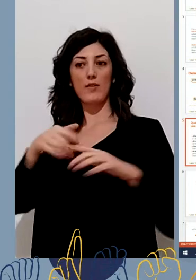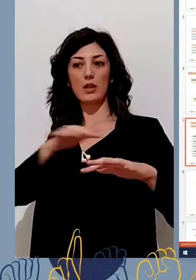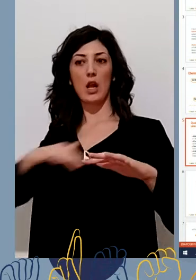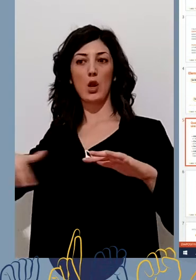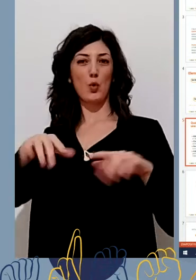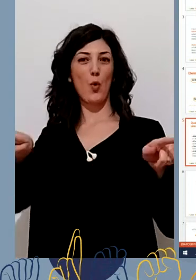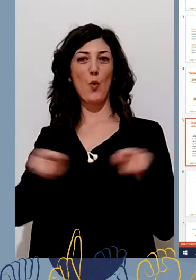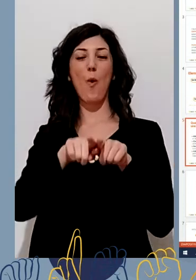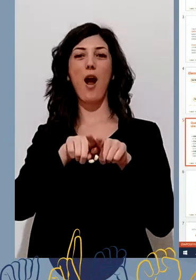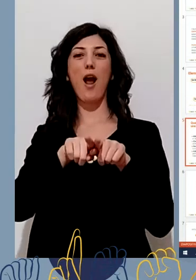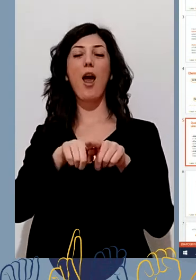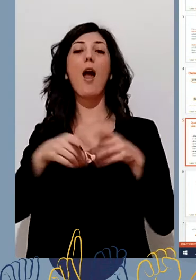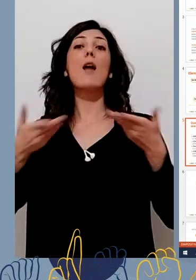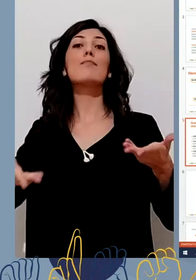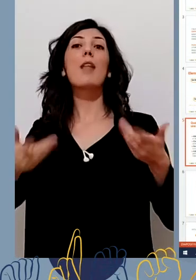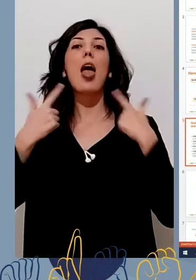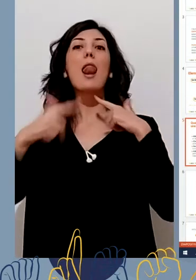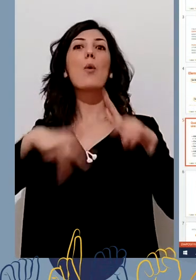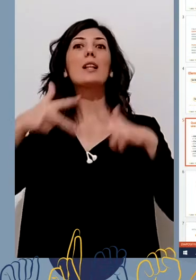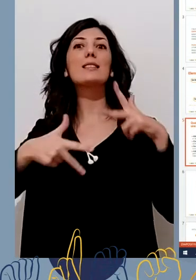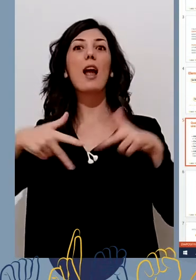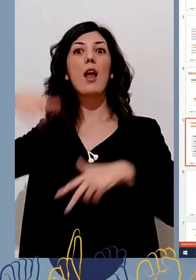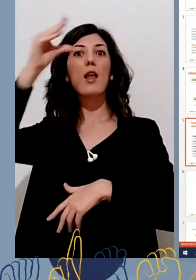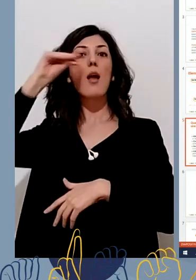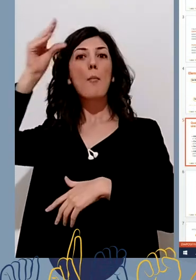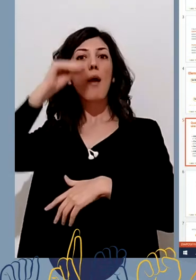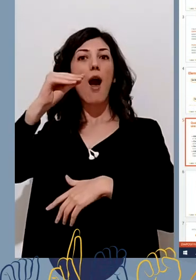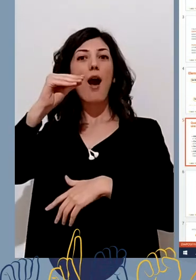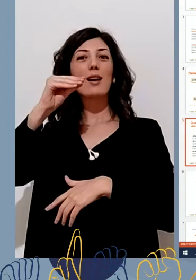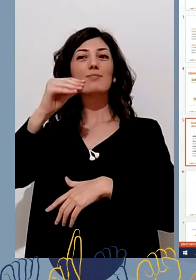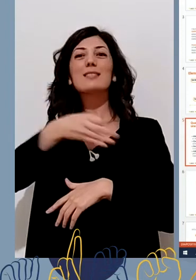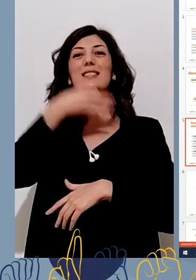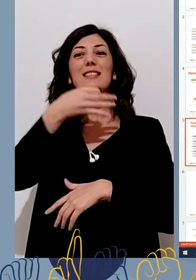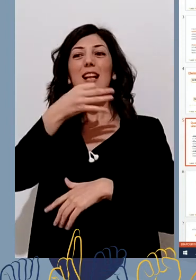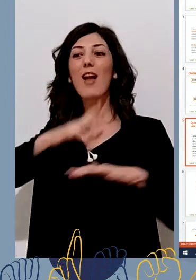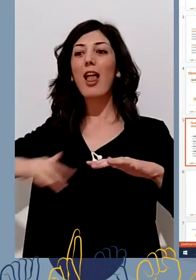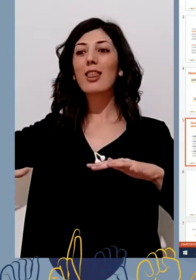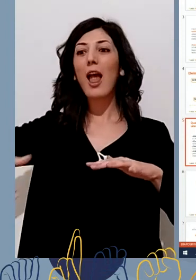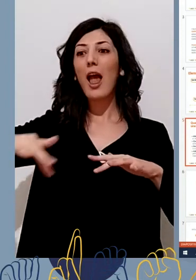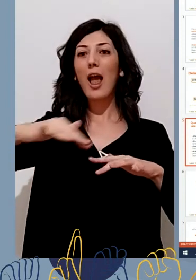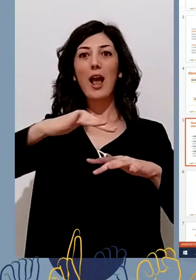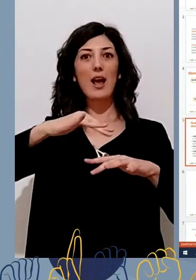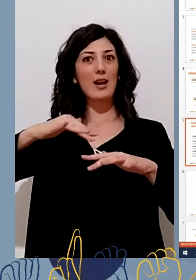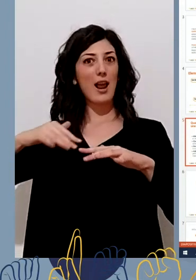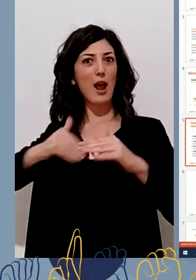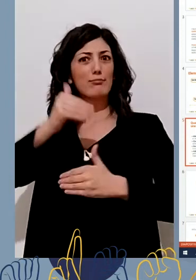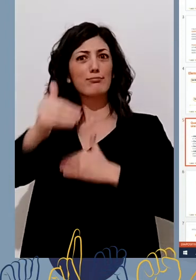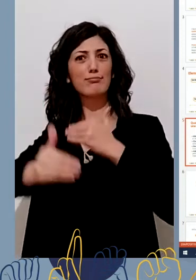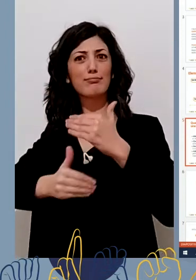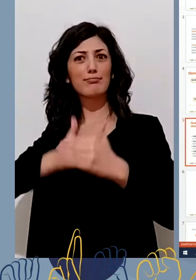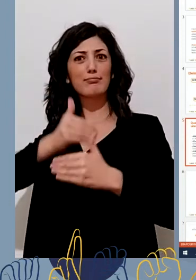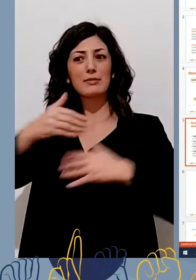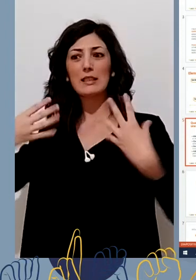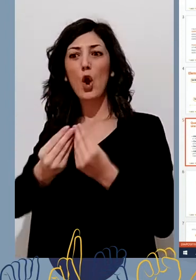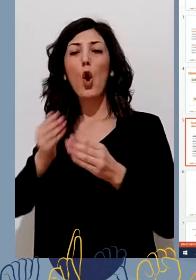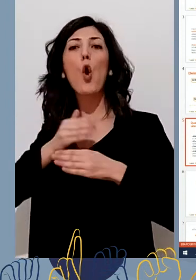dei segni permette di ampliare questo terreno dove è possibile condividere con qualcun altro e quindi automaticamente